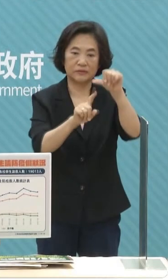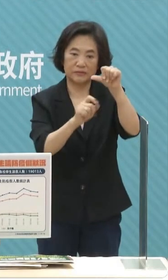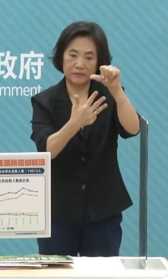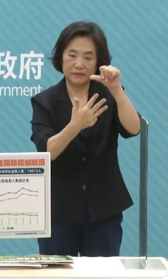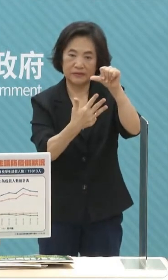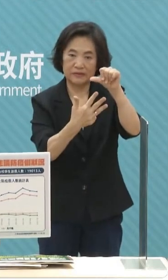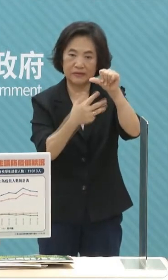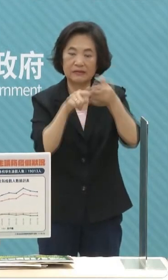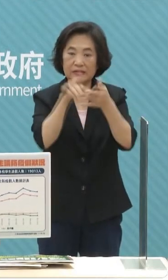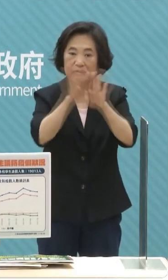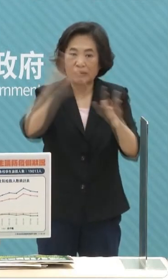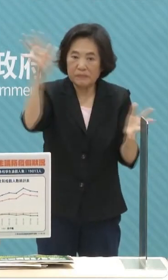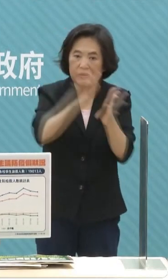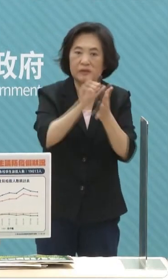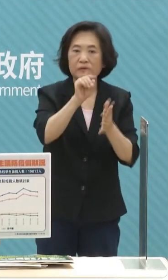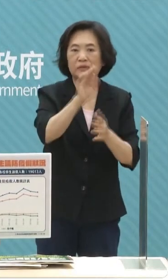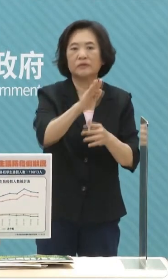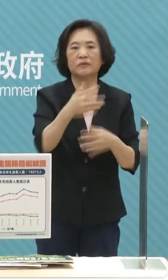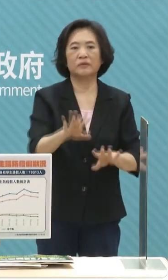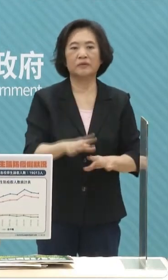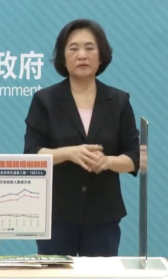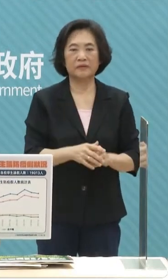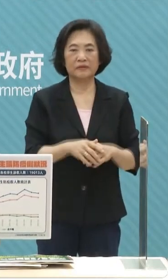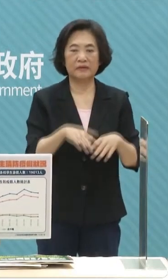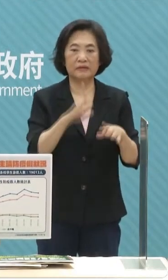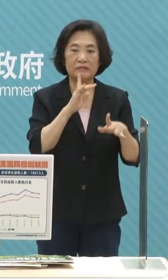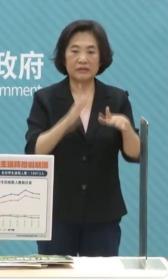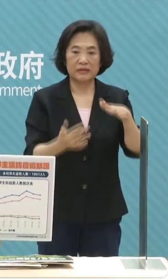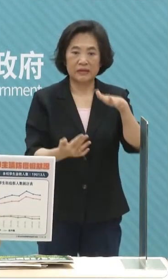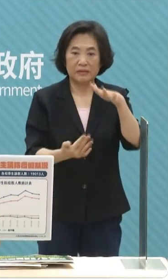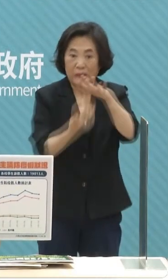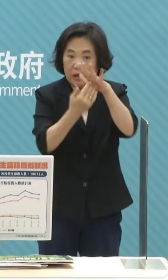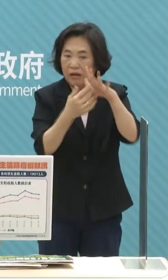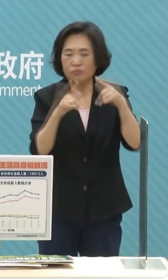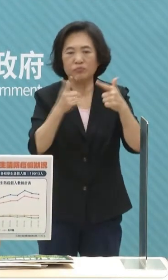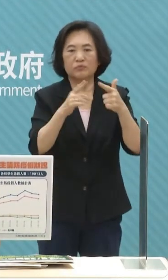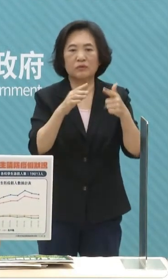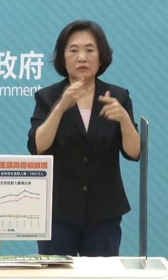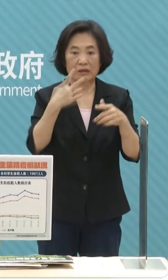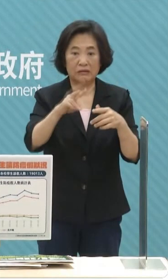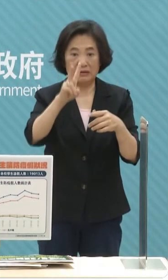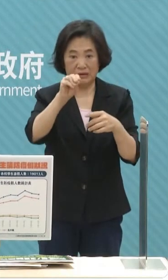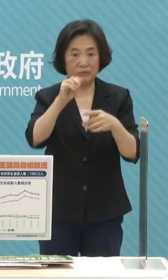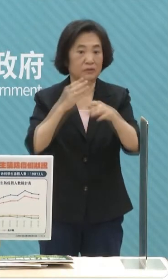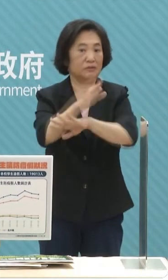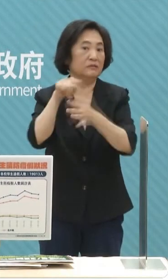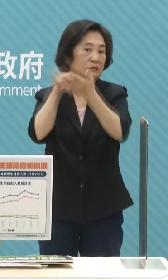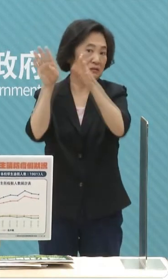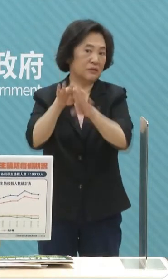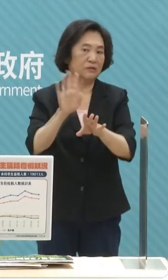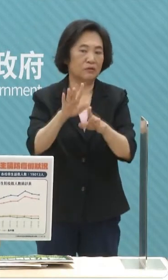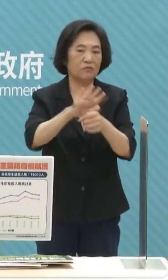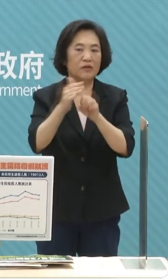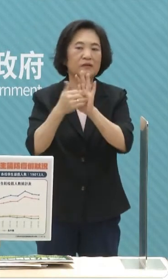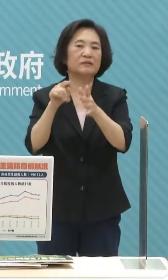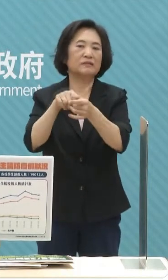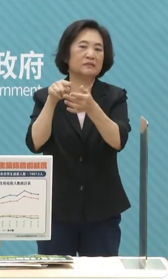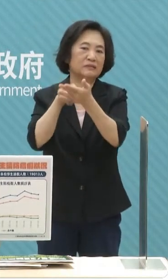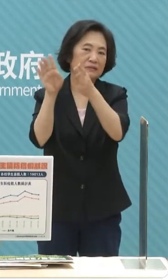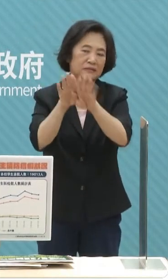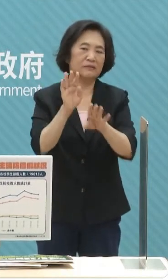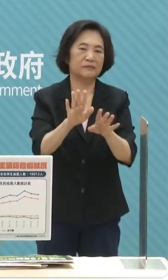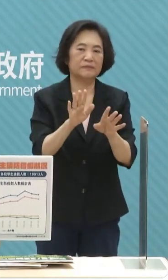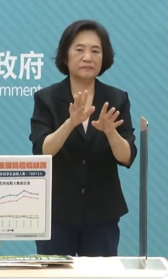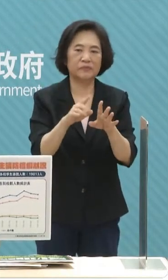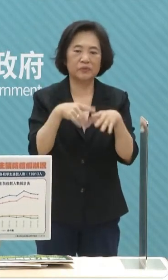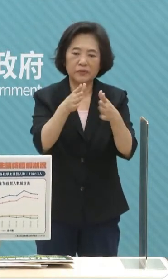你知道吗？全部加起来是19000人，它是最高的吗？不是，我们曾经有超过20000人是请防疫假，所以我